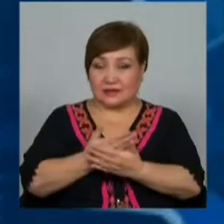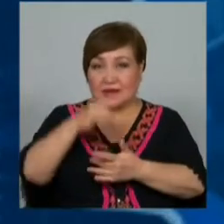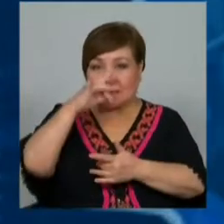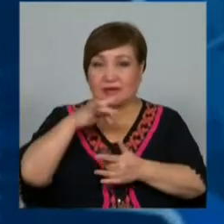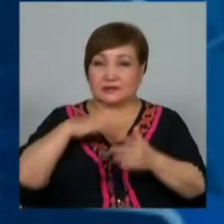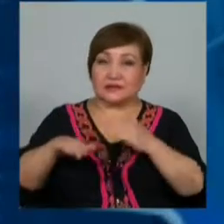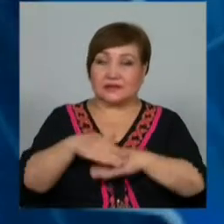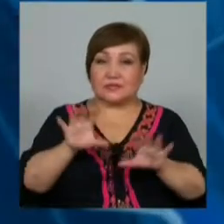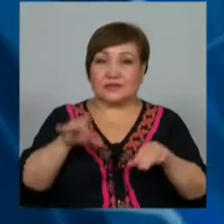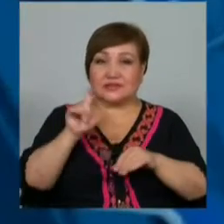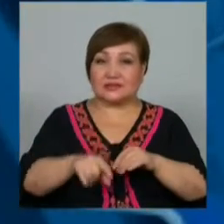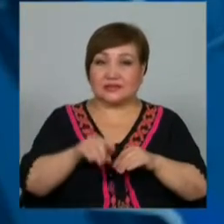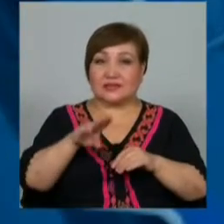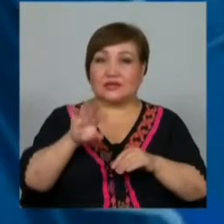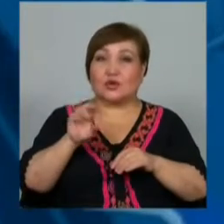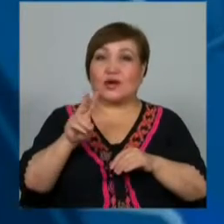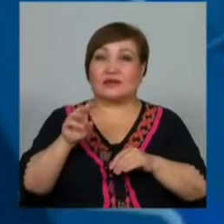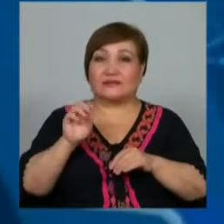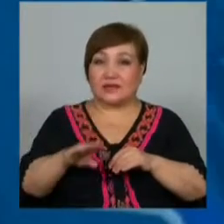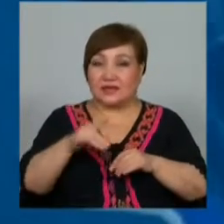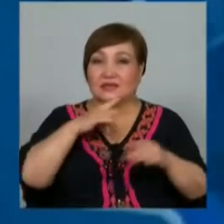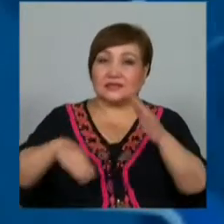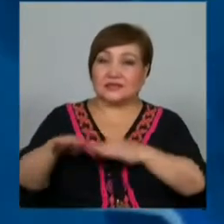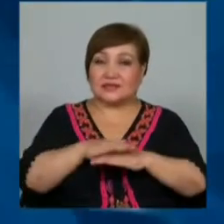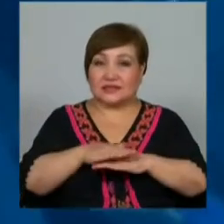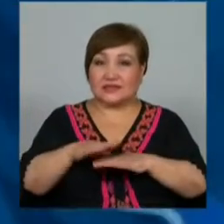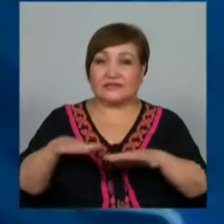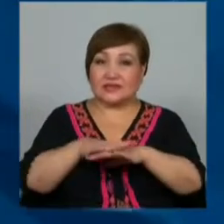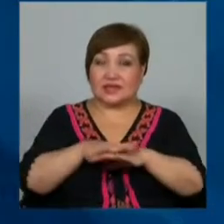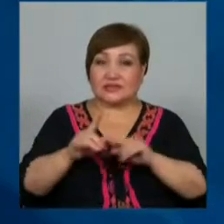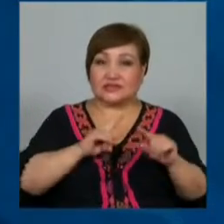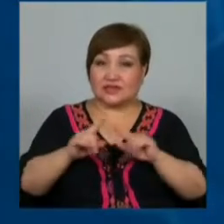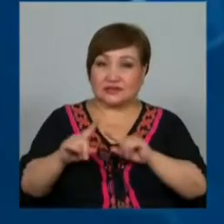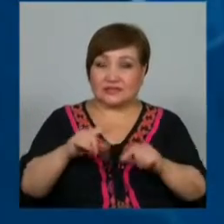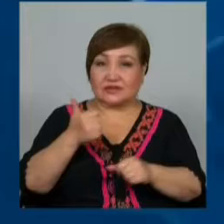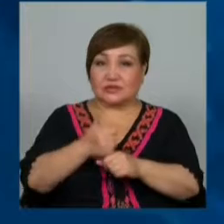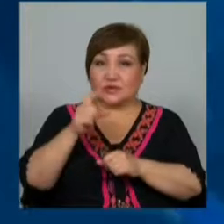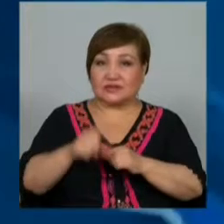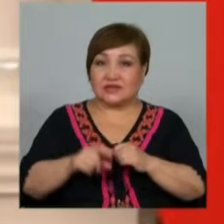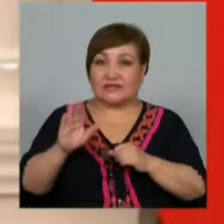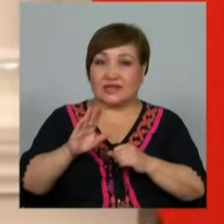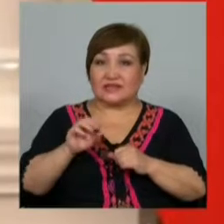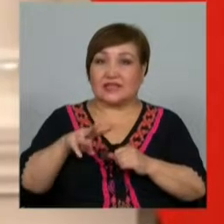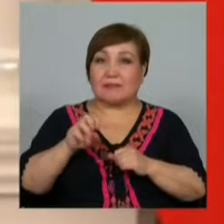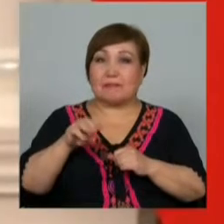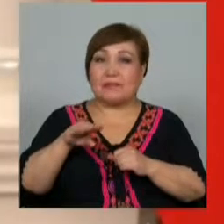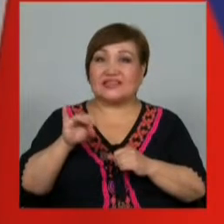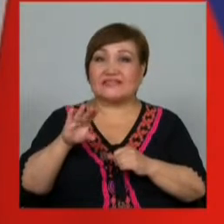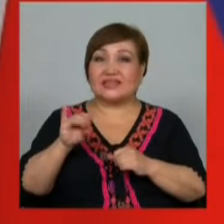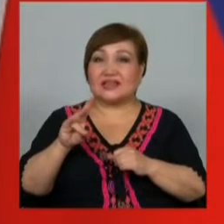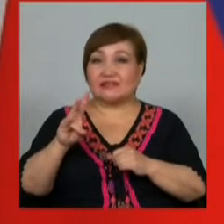Қазақстан президенті Қасым-Жомарт Тоқаев Ресейдің федералды жиналысы Федерация кеңесінің төрағасы Валентина Матвиенконы